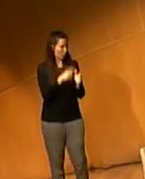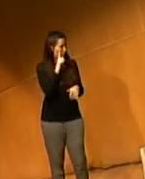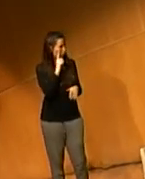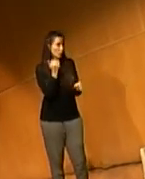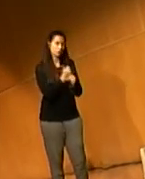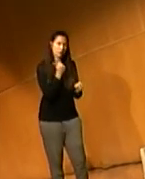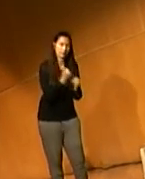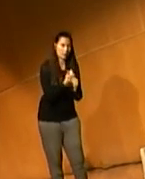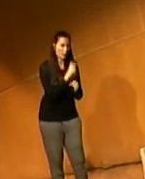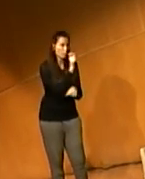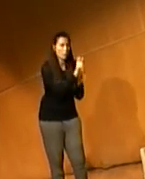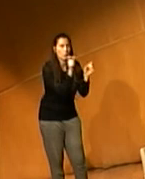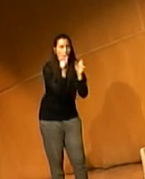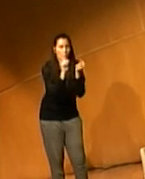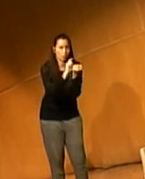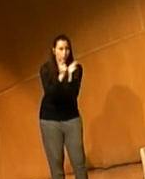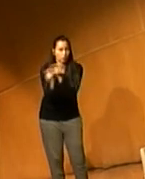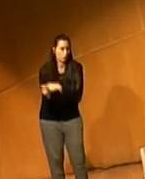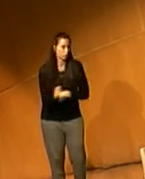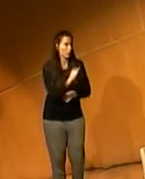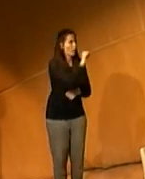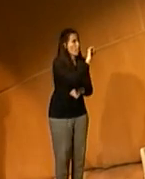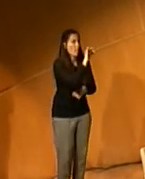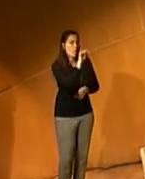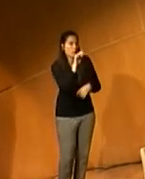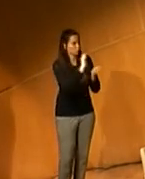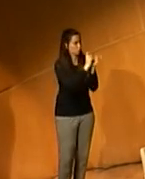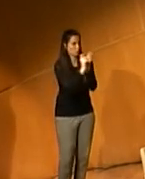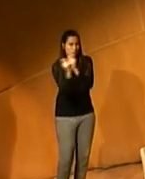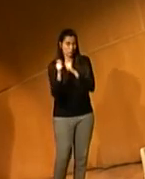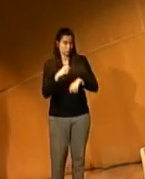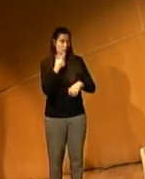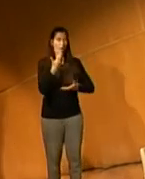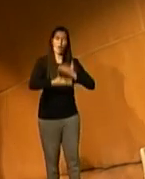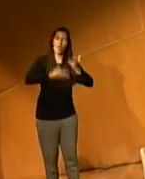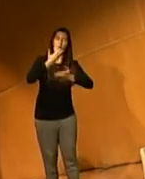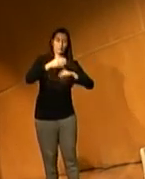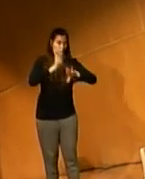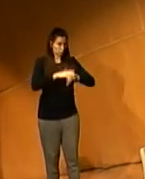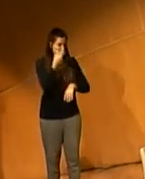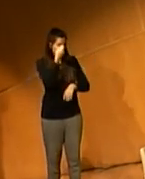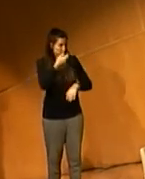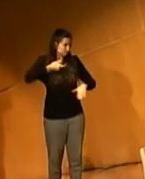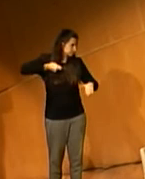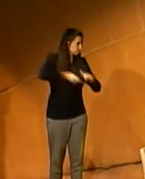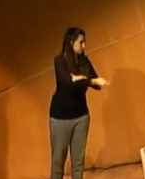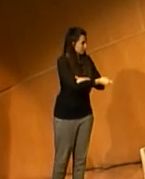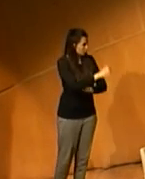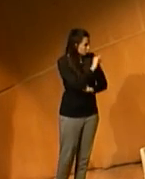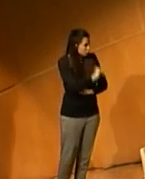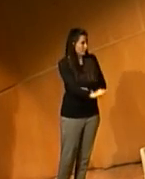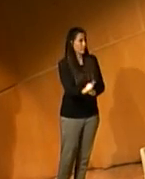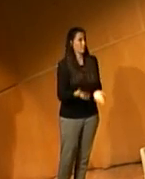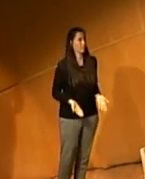mots, ils changent des acronymes. C'est tout le temps des belles paroles. Au final, ils ne mettent jamais les moyens. Donc, s'ils ne mettent